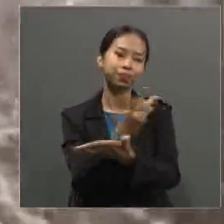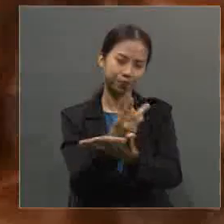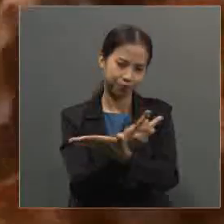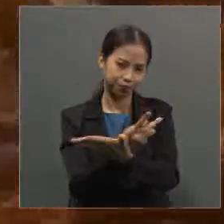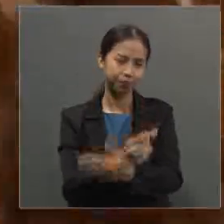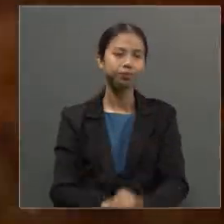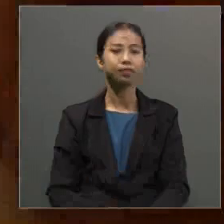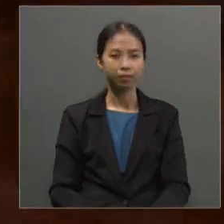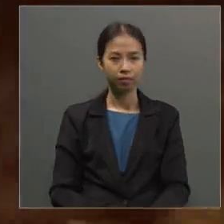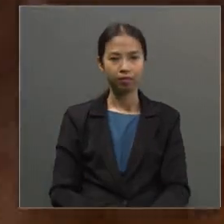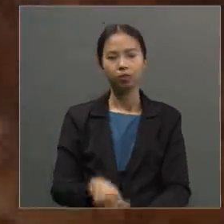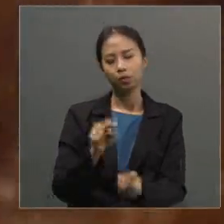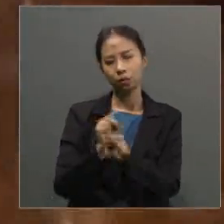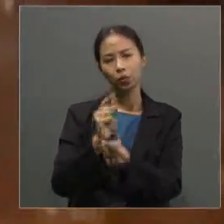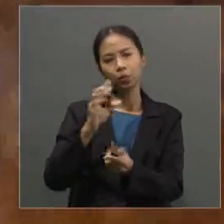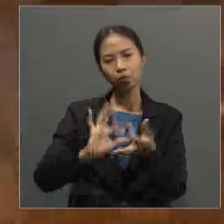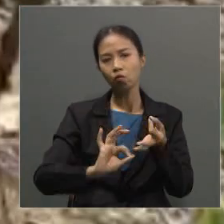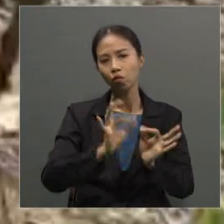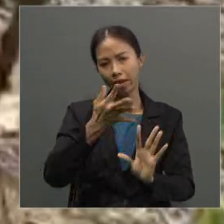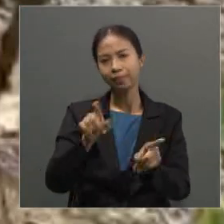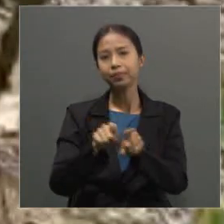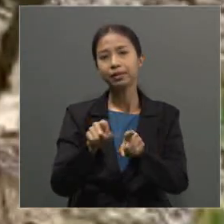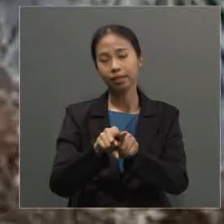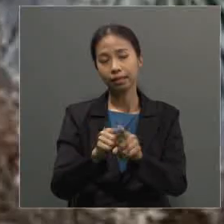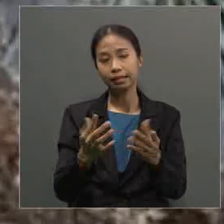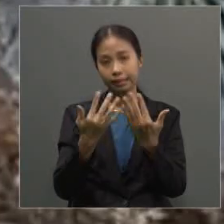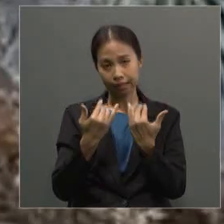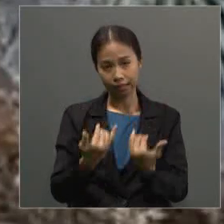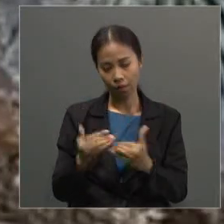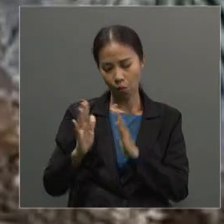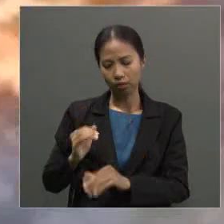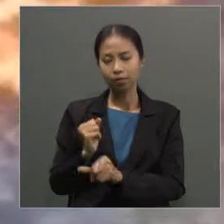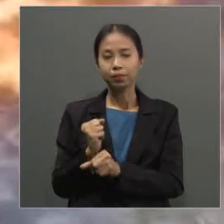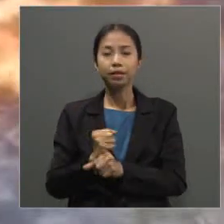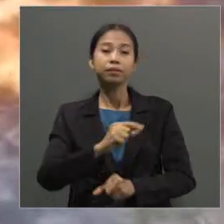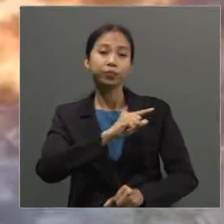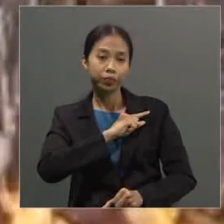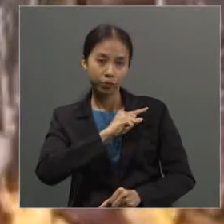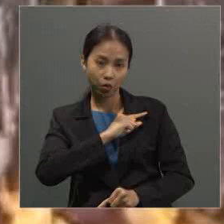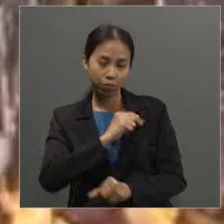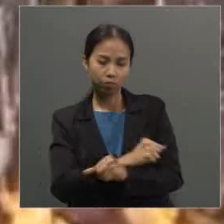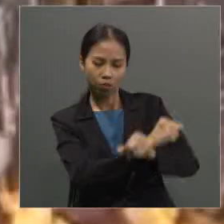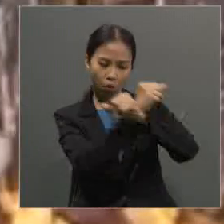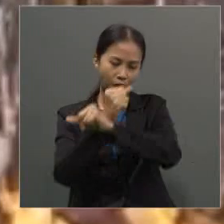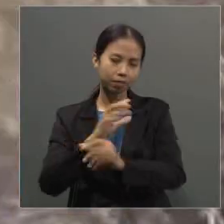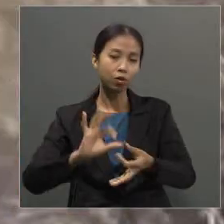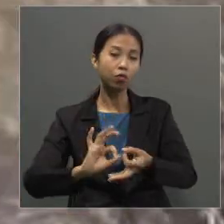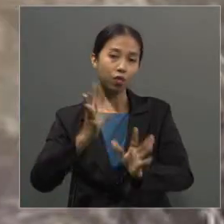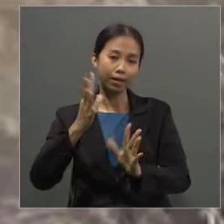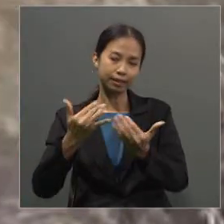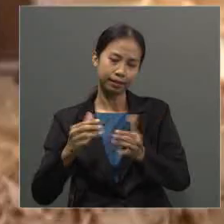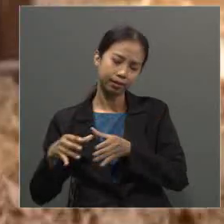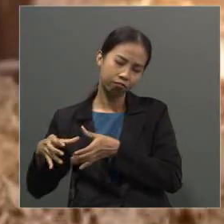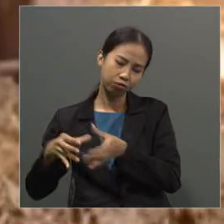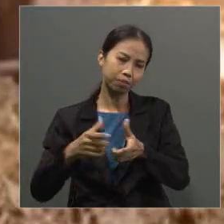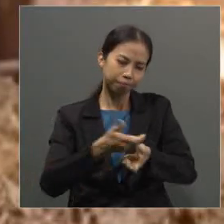กาญจนบุรีนี้ก็เกิดไฟป่านะครับเจ้าหน้าที่อุทยานแห่งชาติไทรโยคและเจ้าหน้าที่สถานีควบคุมไฟป่าไซโยกเข้าพื้นที่เพื่อ